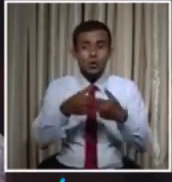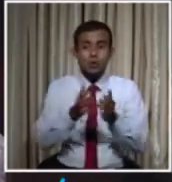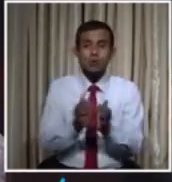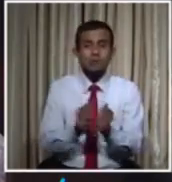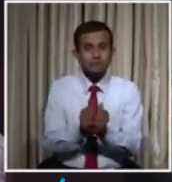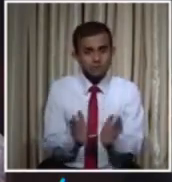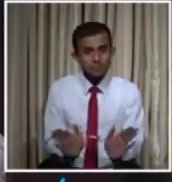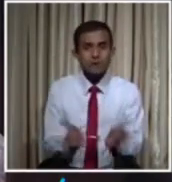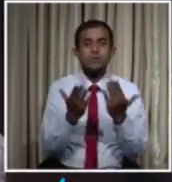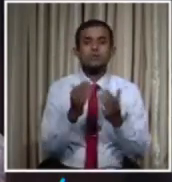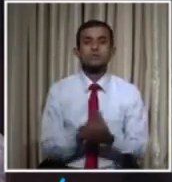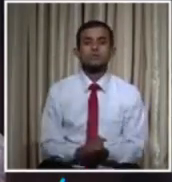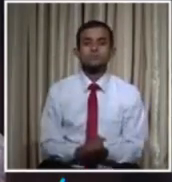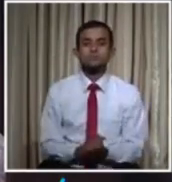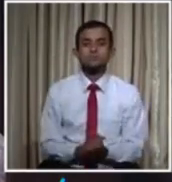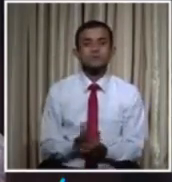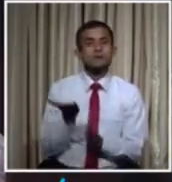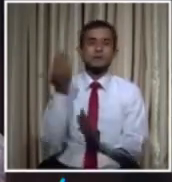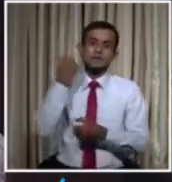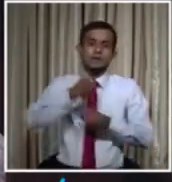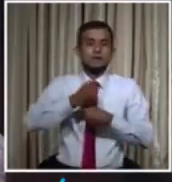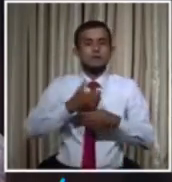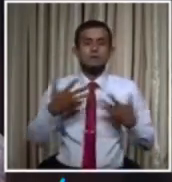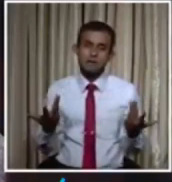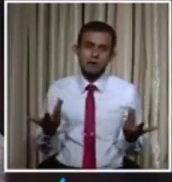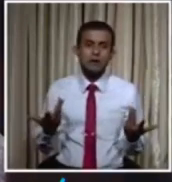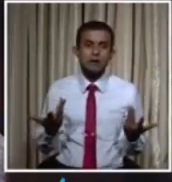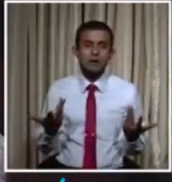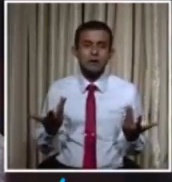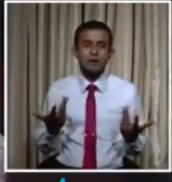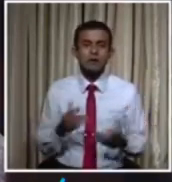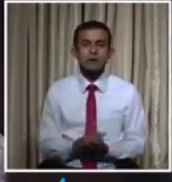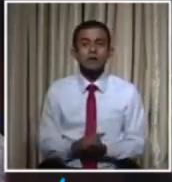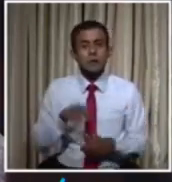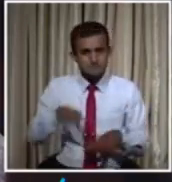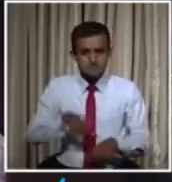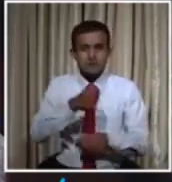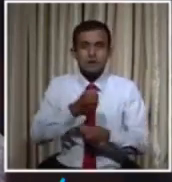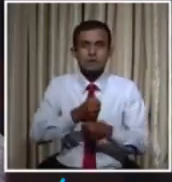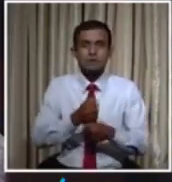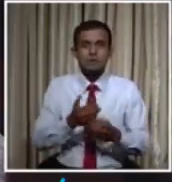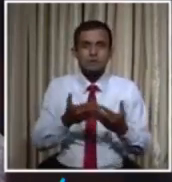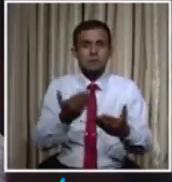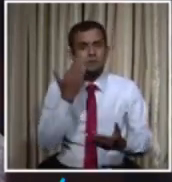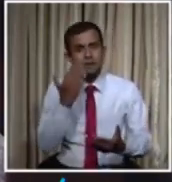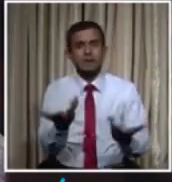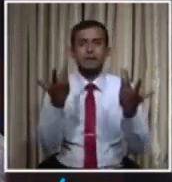ක්‍රියාත්මක කරන්නට ඕන ගියාණ්ඩු වෙනුත් ඒක කෙරෙන්නේ නැහැ මේ ආණ්ඩු වෙනුත් ඒක කෙරෙන පාටක් නැහැ